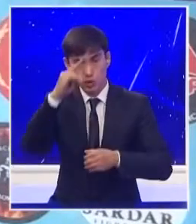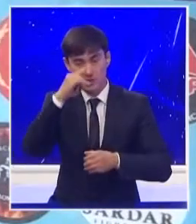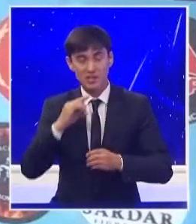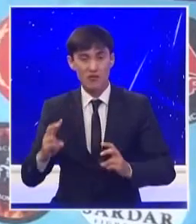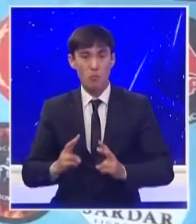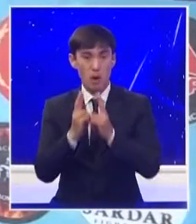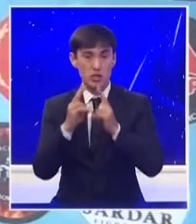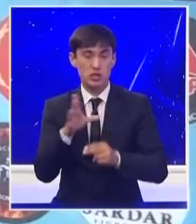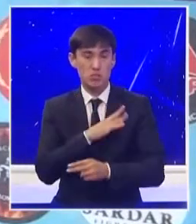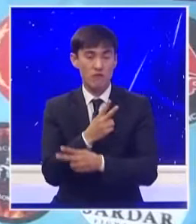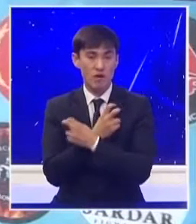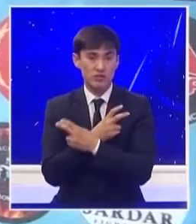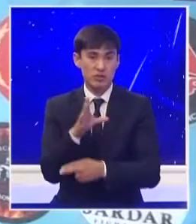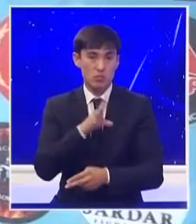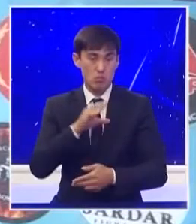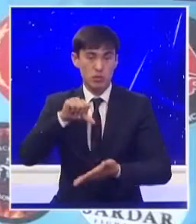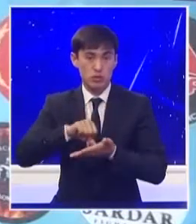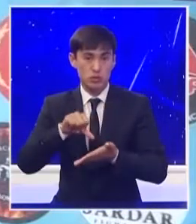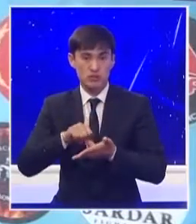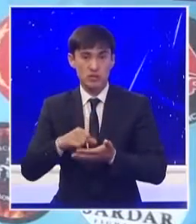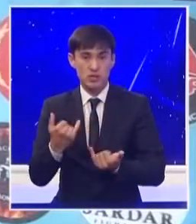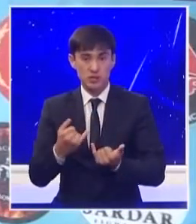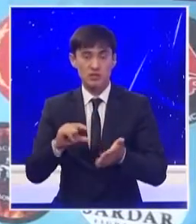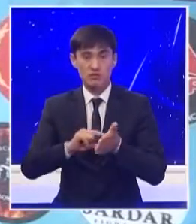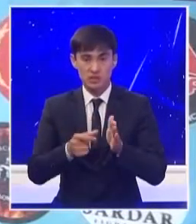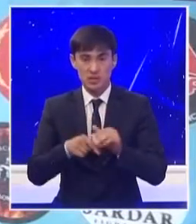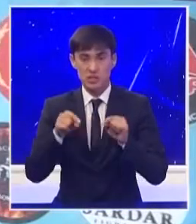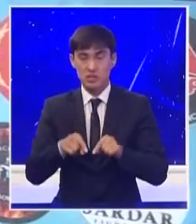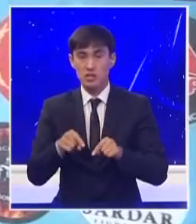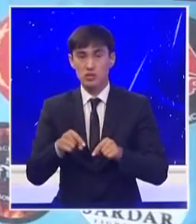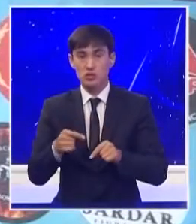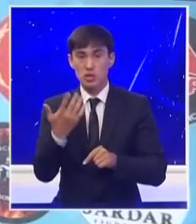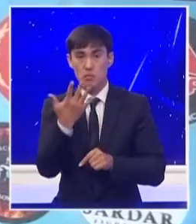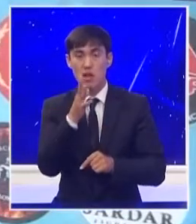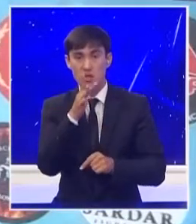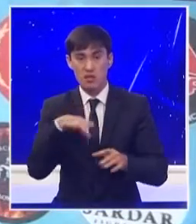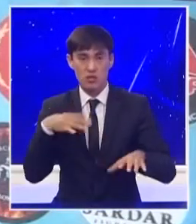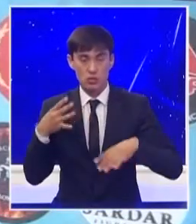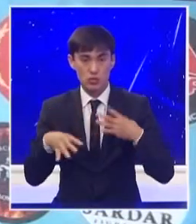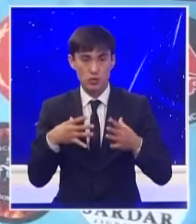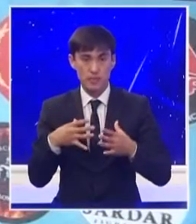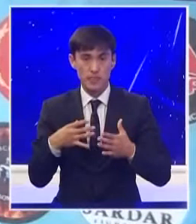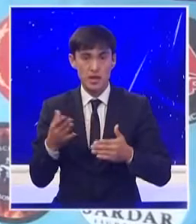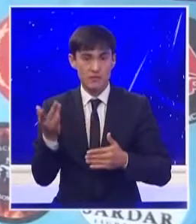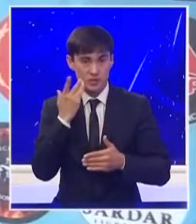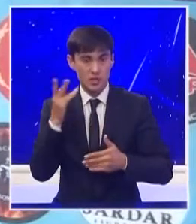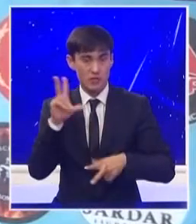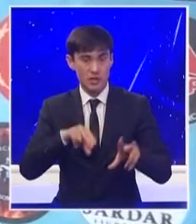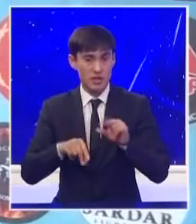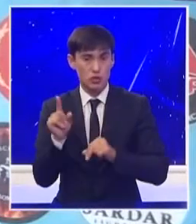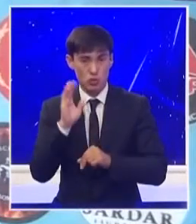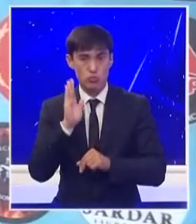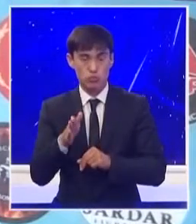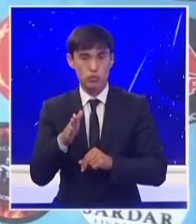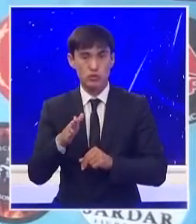боролся, в Австрии боролся. Он не касательно вот здесь, в нашем зале, уже лет 5, наверное, тренируется. И мы всегда на него надеялись, что он